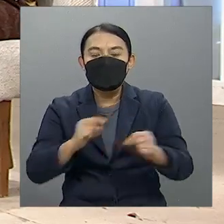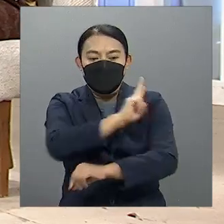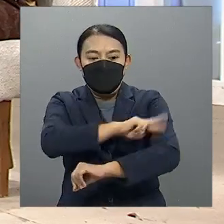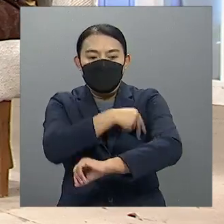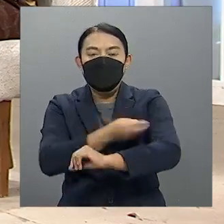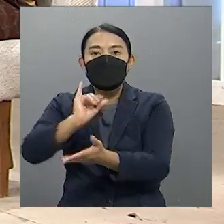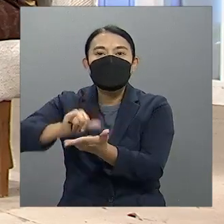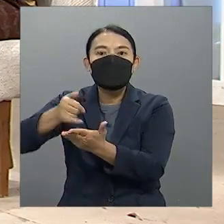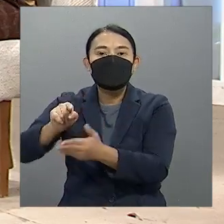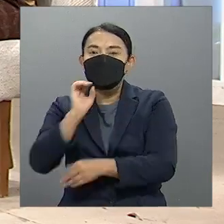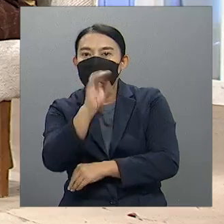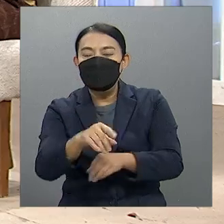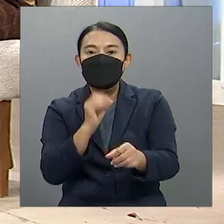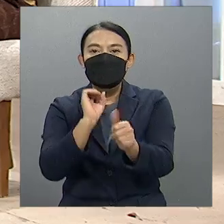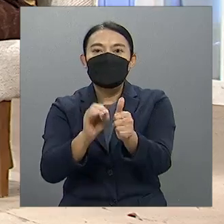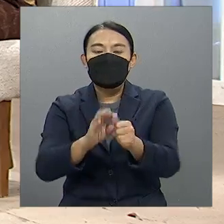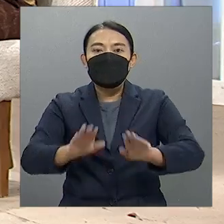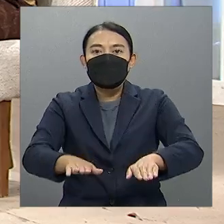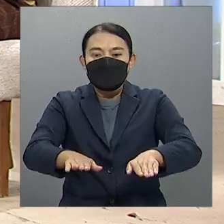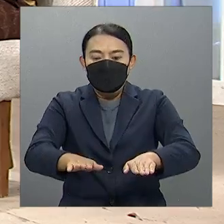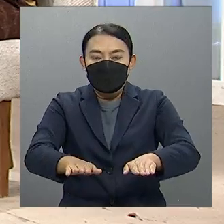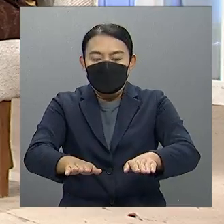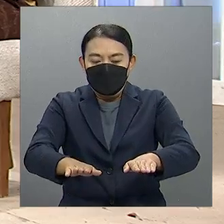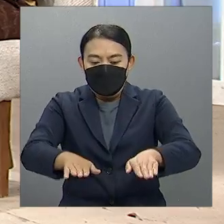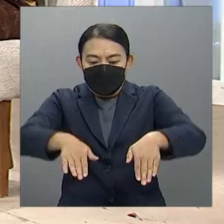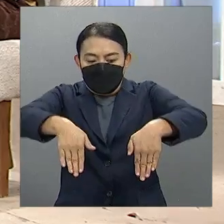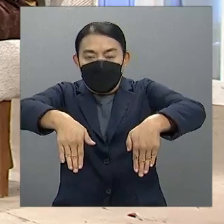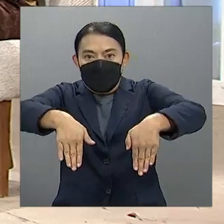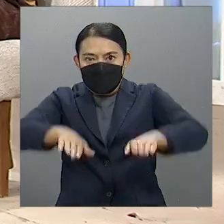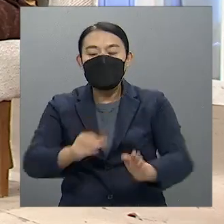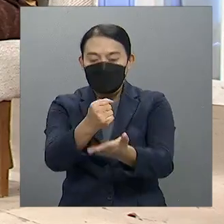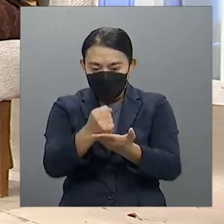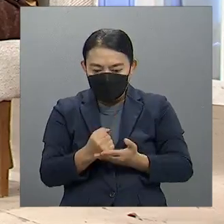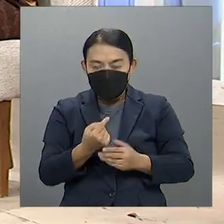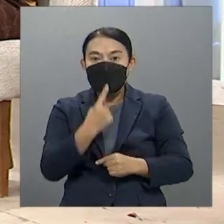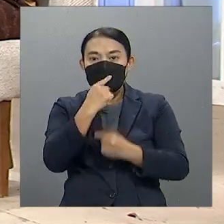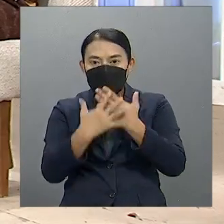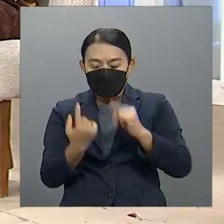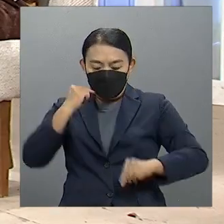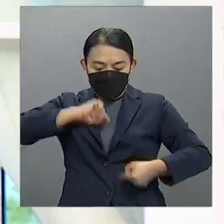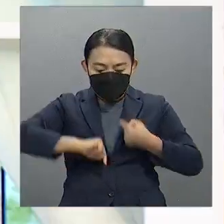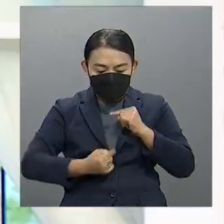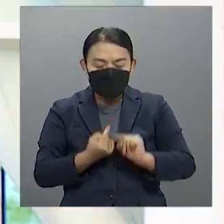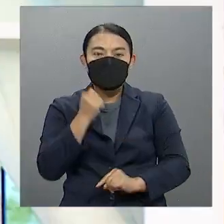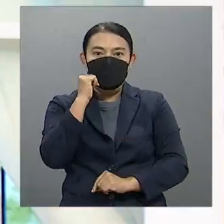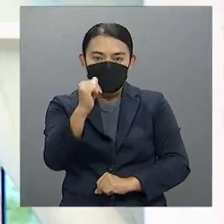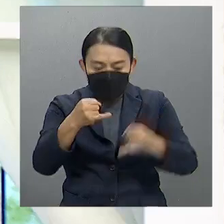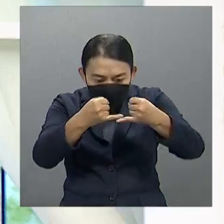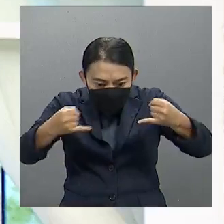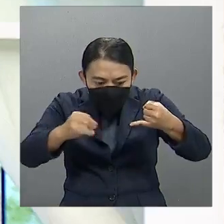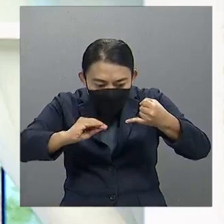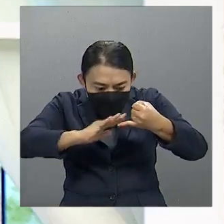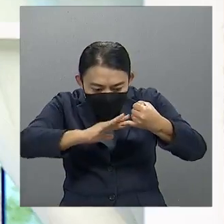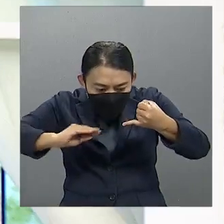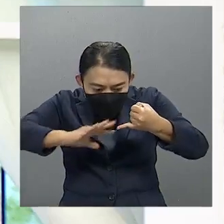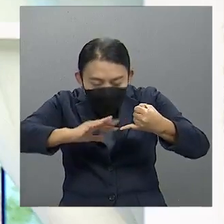ขย่งเท้านั้นจะช่วยลดอาการเกิดเส้นเลือดขอดได้และทำให้การไหลเวียนโลหิตนั้นดีขึ้นแต่ก็จะมีข้อจำกัดสำหรับคุณผู้ชมบาง